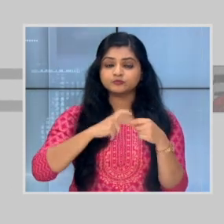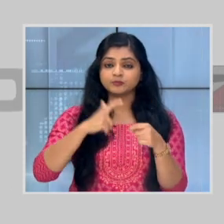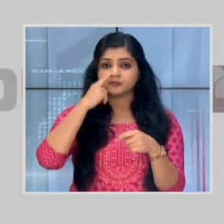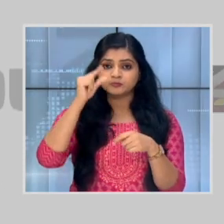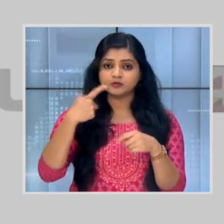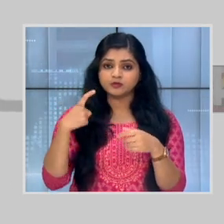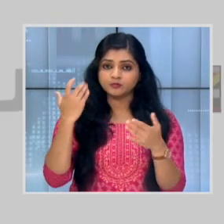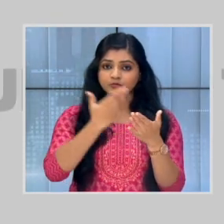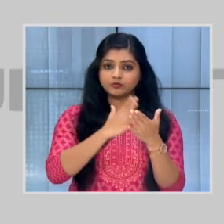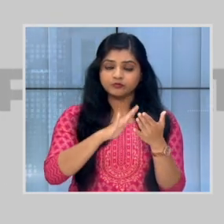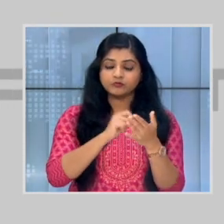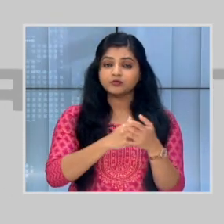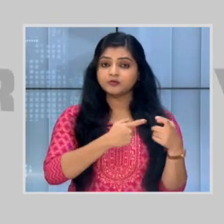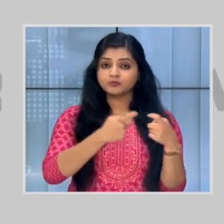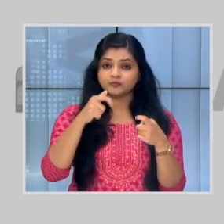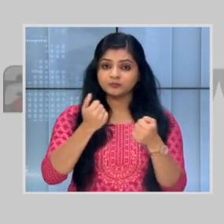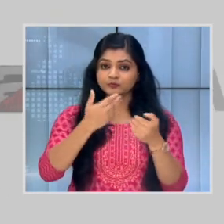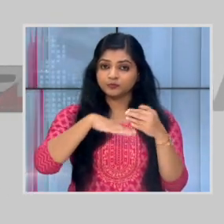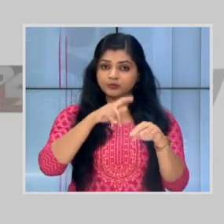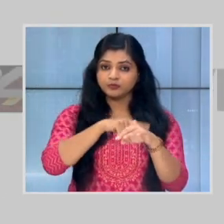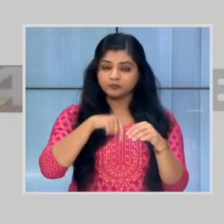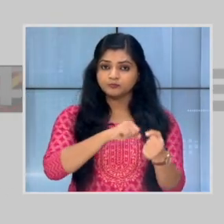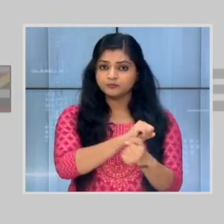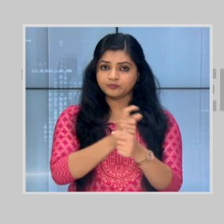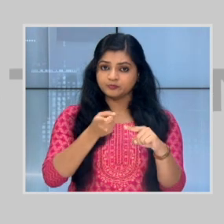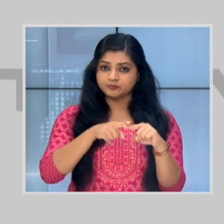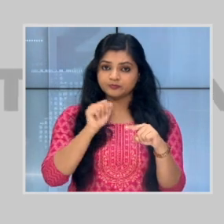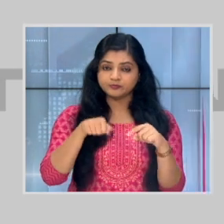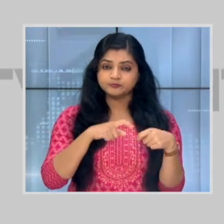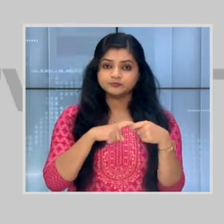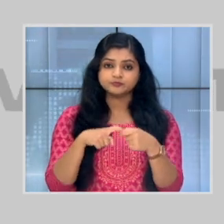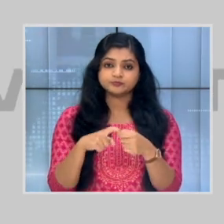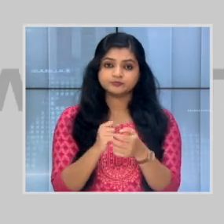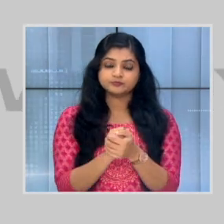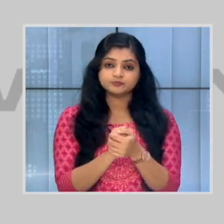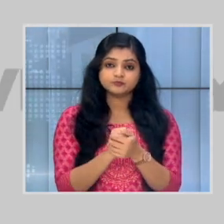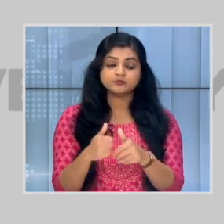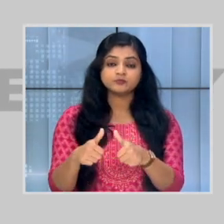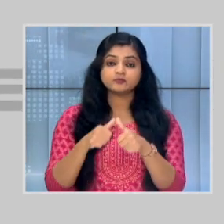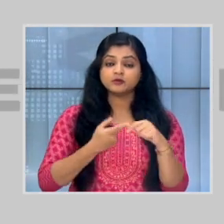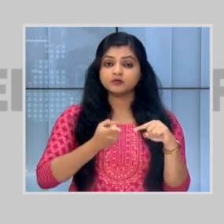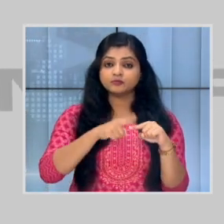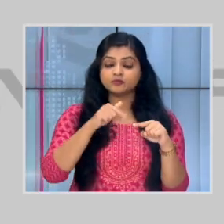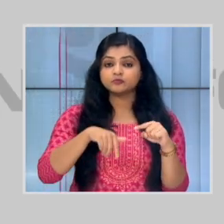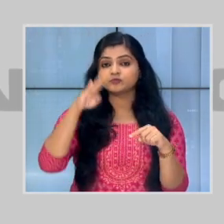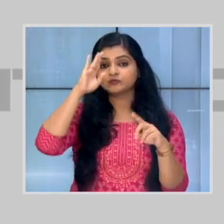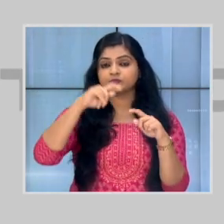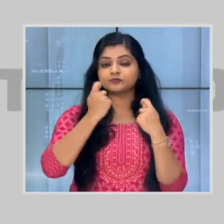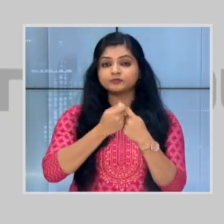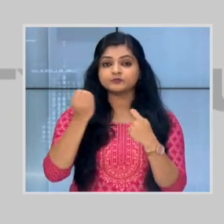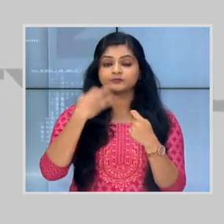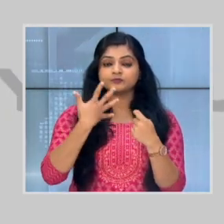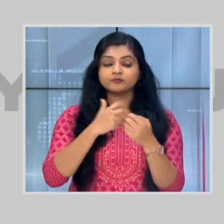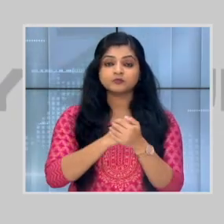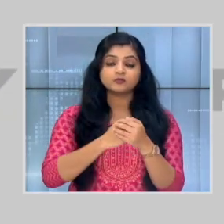ട്രിപ്പിനിടയിൽ ഇയാളെ കസ്റ്റഡിയിലെടുക്കുകയായിരുന്നു. ഗൂഗിൾ, സംഭവത്തെ കുറിച്ച് പോലീസ് പറയുന്നത് ഇങ്ങനെയാണ്.